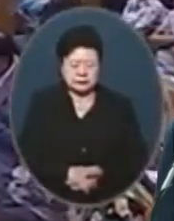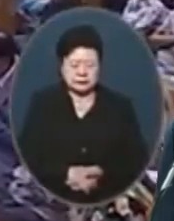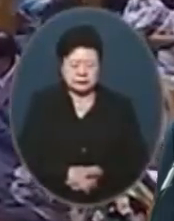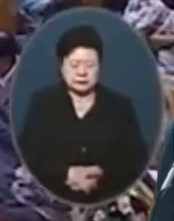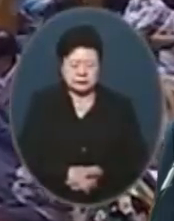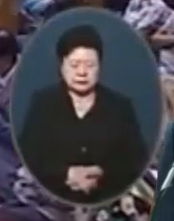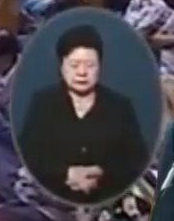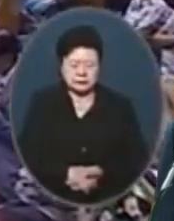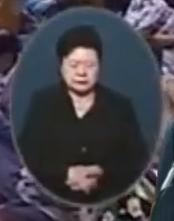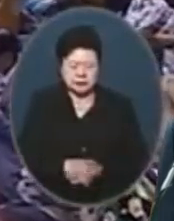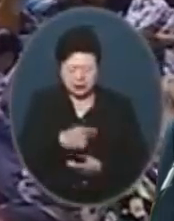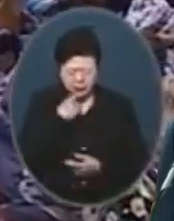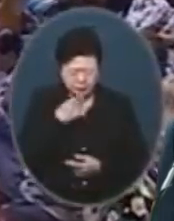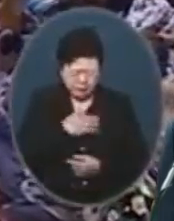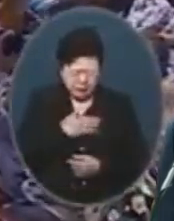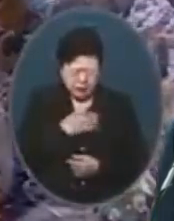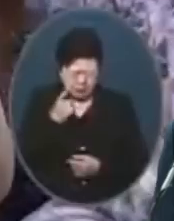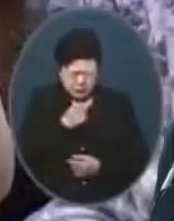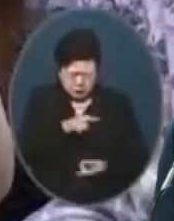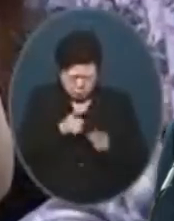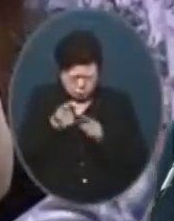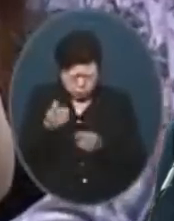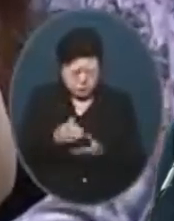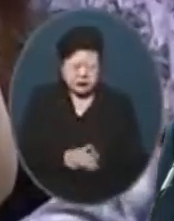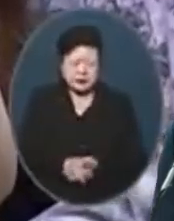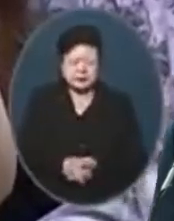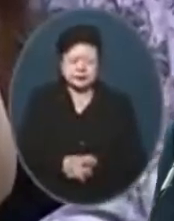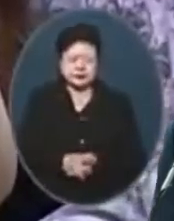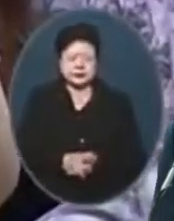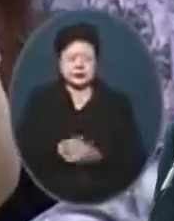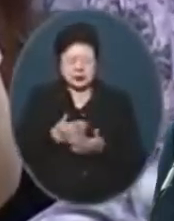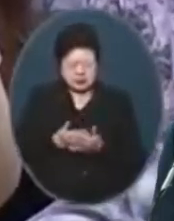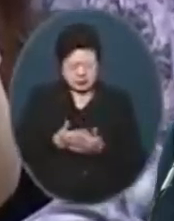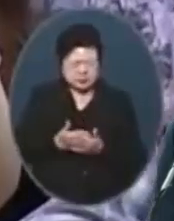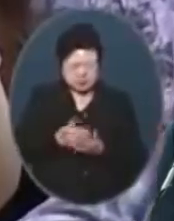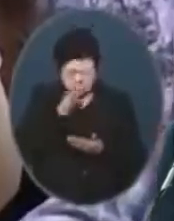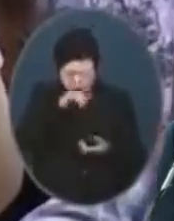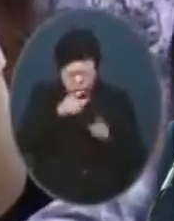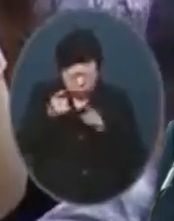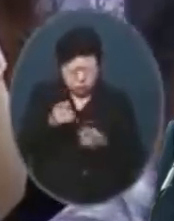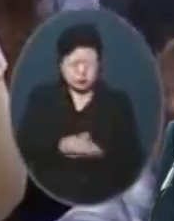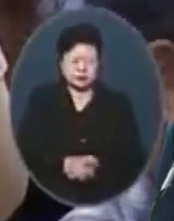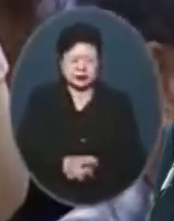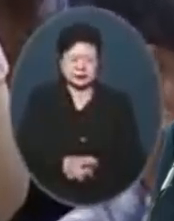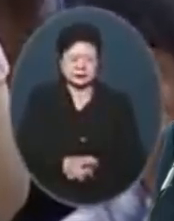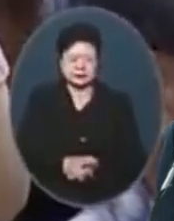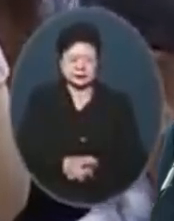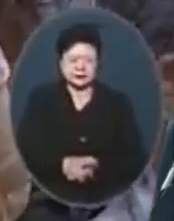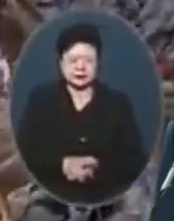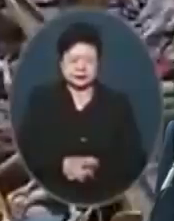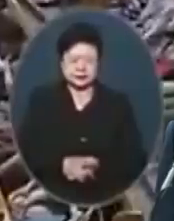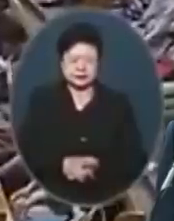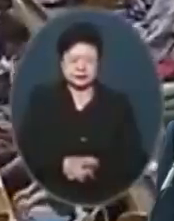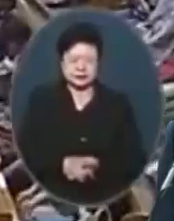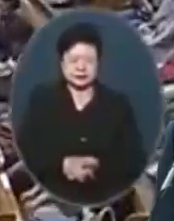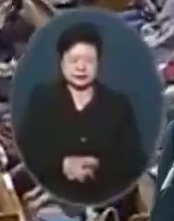폐가 나쁜 사람을 주님께서 고쳐주십니다. 심장병을 낫게 해주십니다.